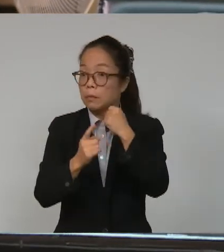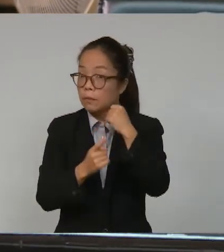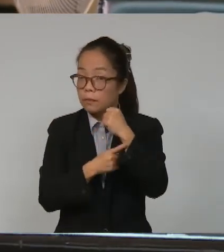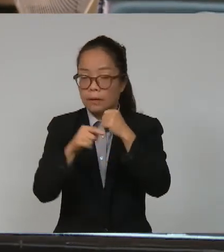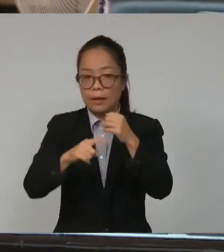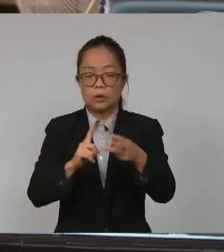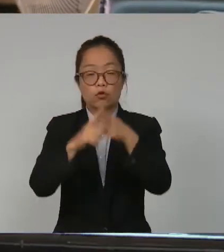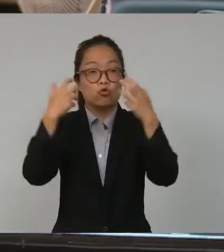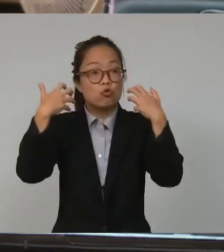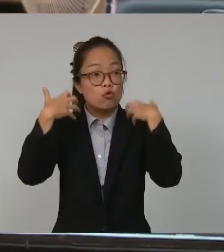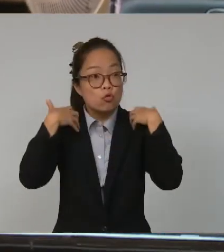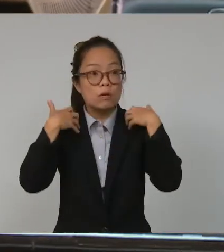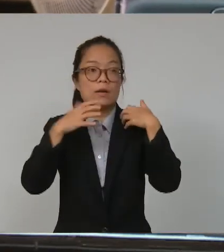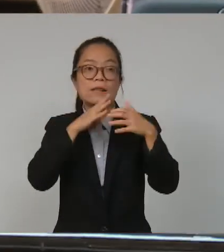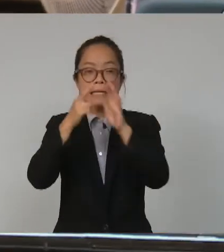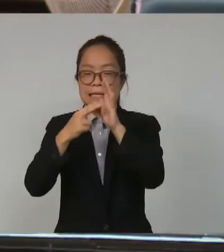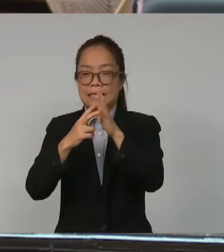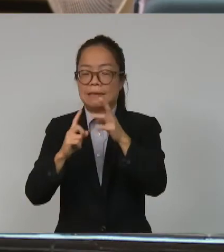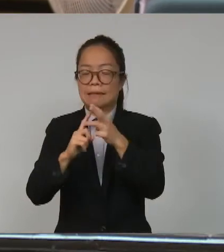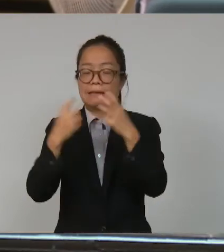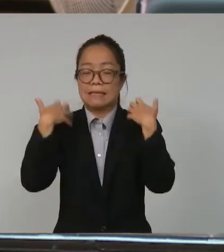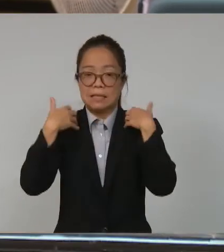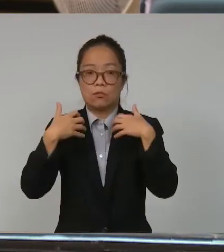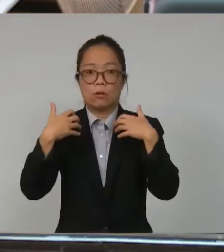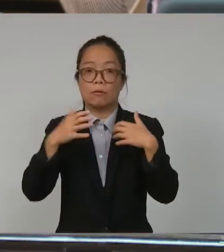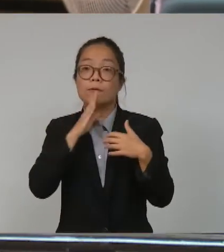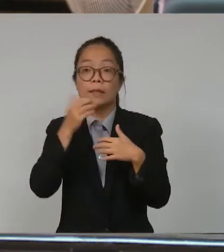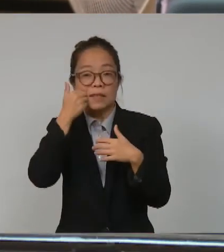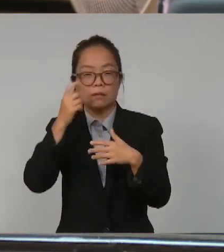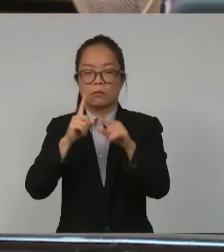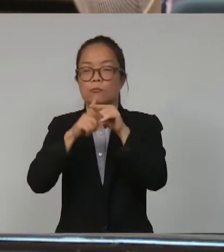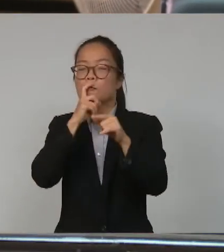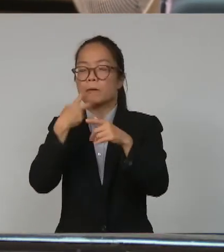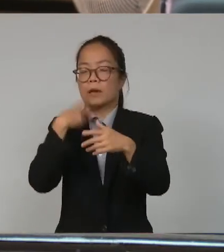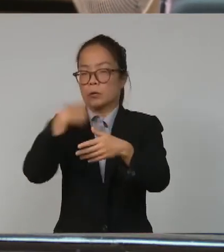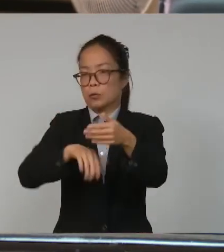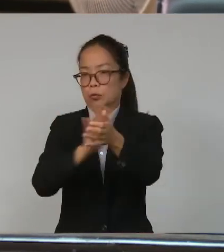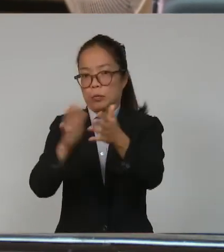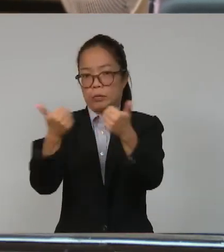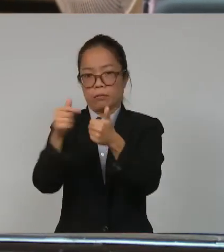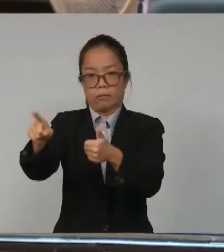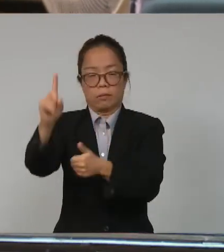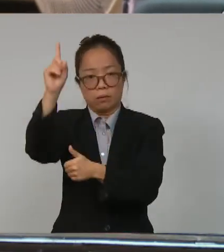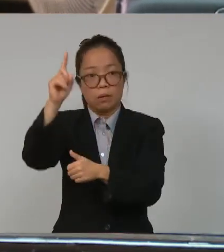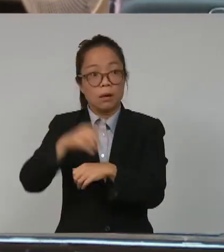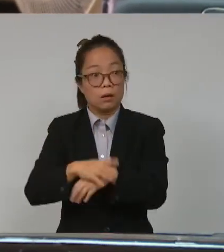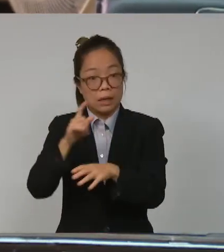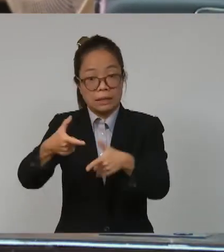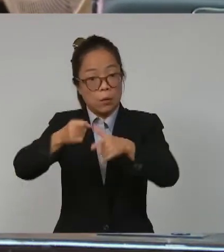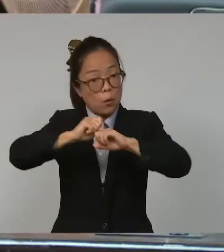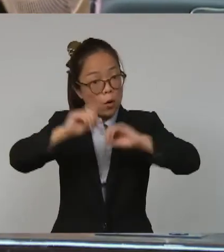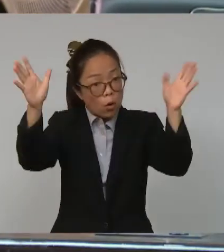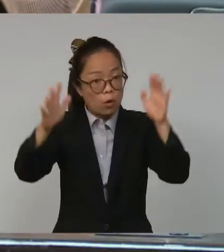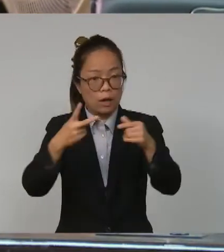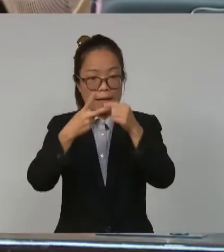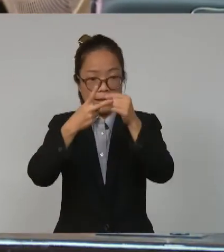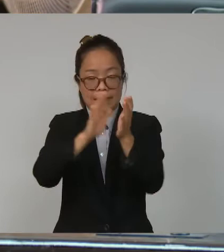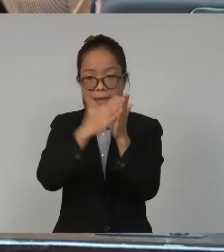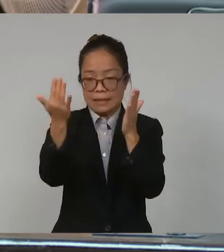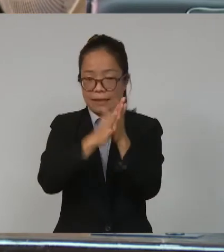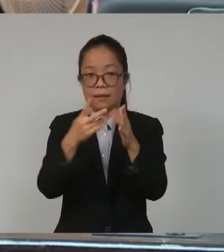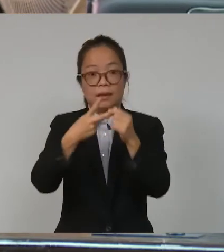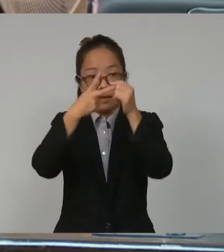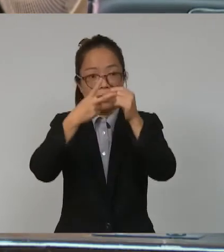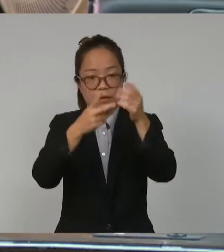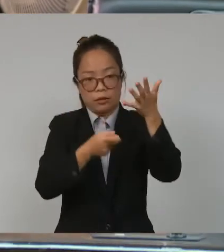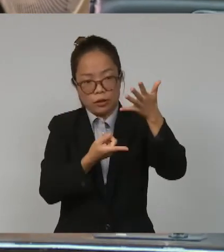主管机关、解释机关都是在中选会啊。我们今天中选会的公告呢，这边的第二页的